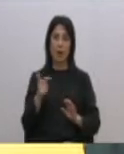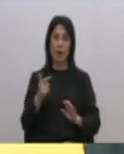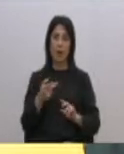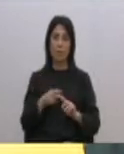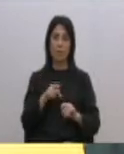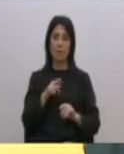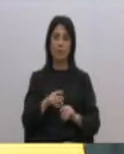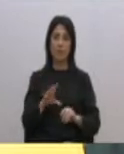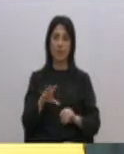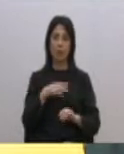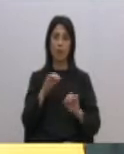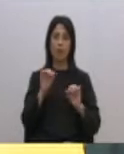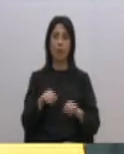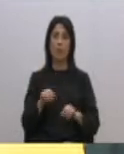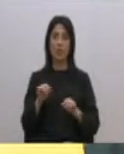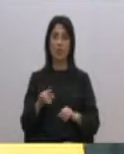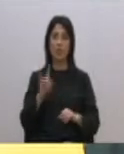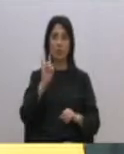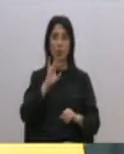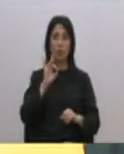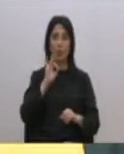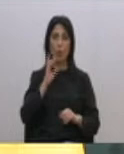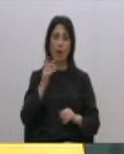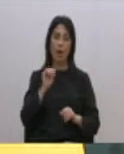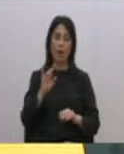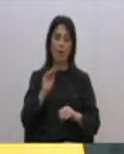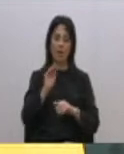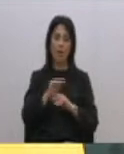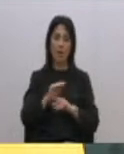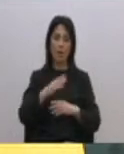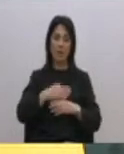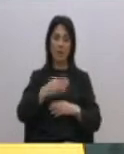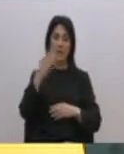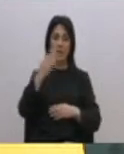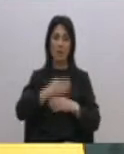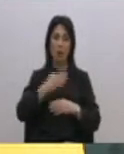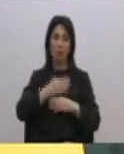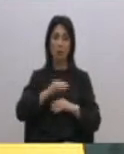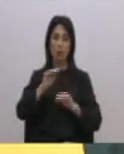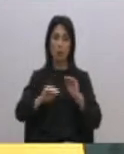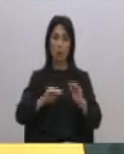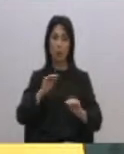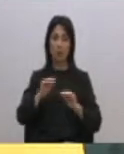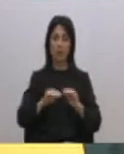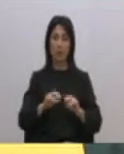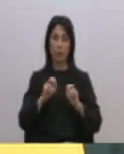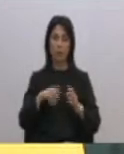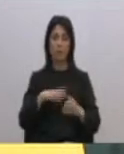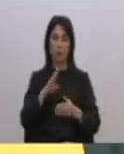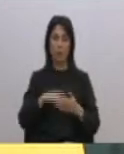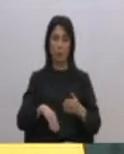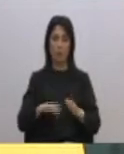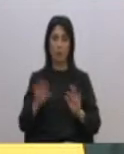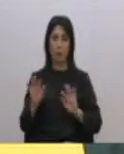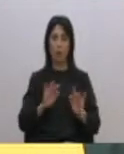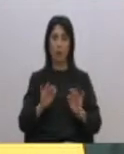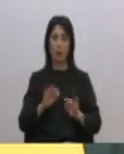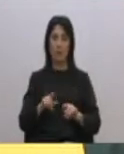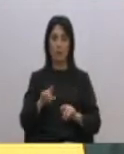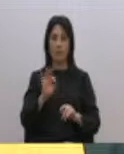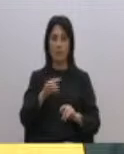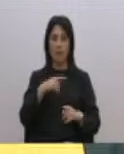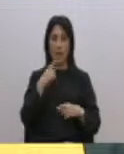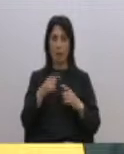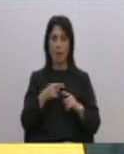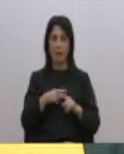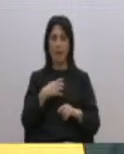რომ გახდეს შესაძლებელი დროებითი ან დამატებითი საგუშაგოს მოწყობა, როგორც უსაფრთხოების ღონისძიება, აქ ამაზეა ლაპარაკი